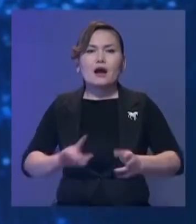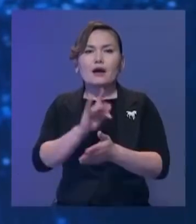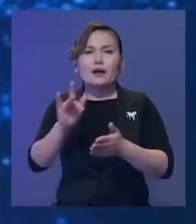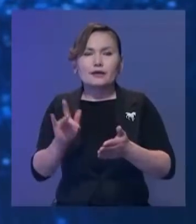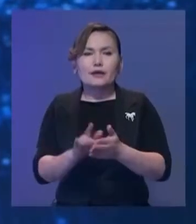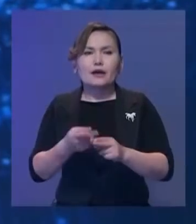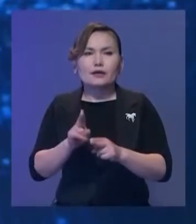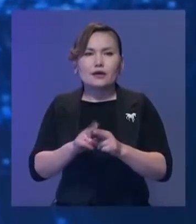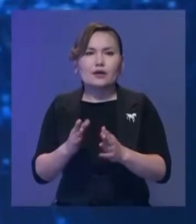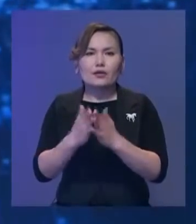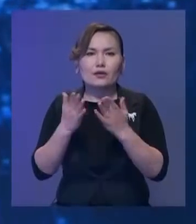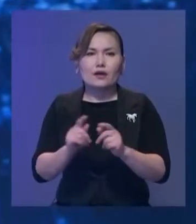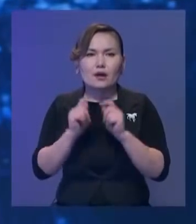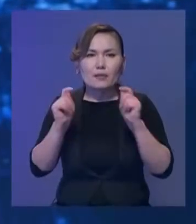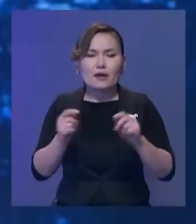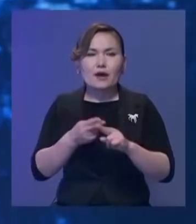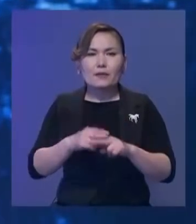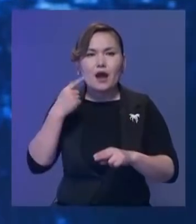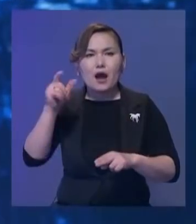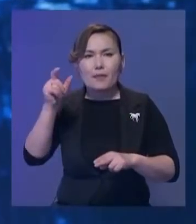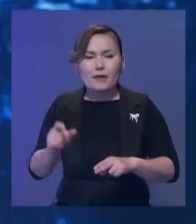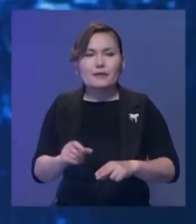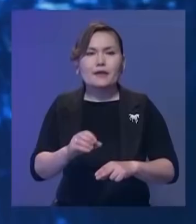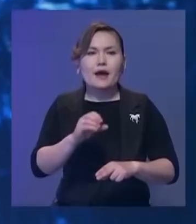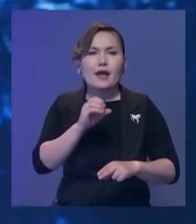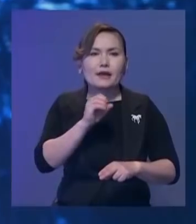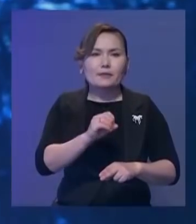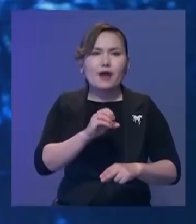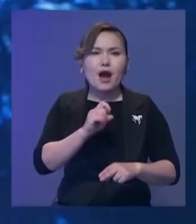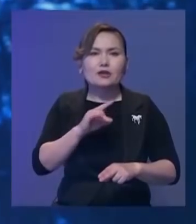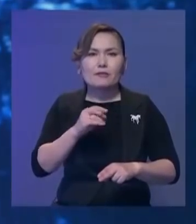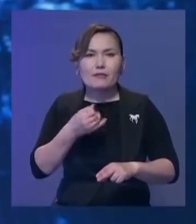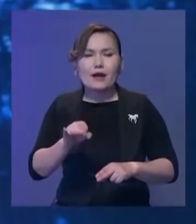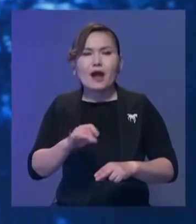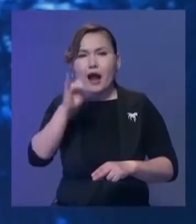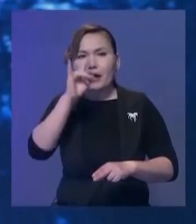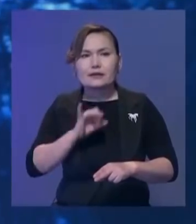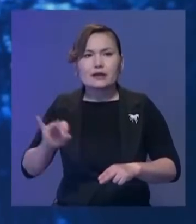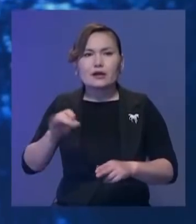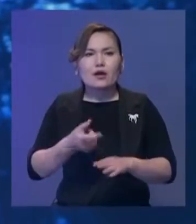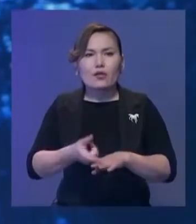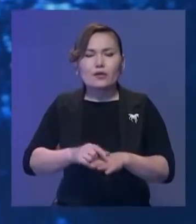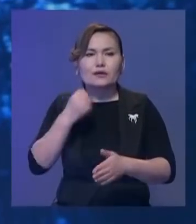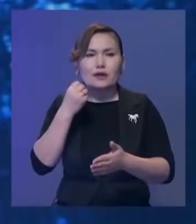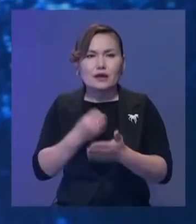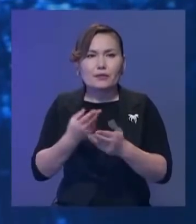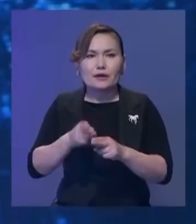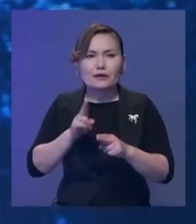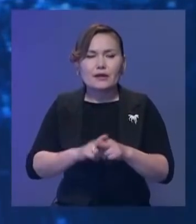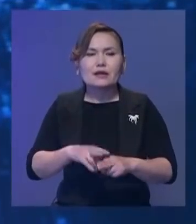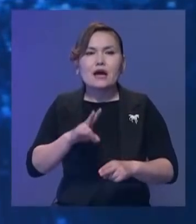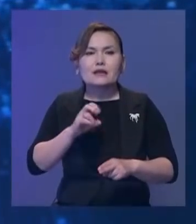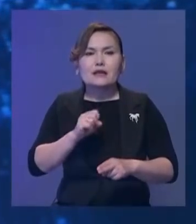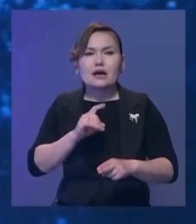Елордада жаңа жинақ жарық көрді. Белгілі ақын Ербол Алшынбай қазақ тарихы үшін аса құнды саналатын Ахмет